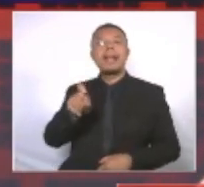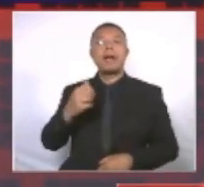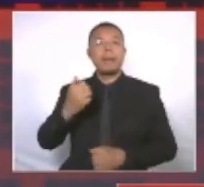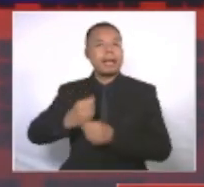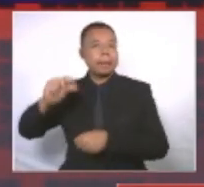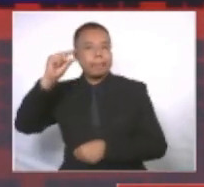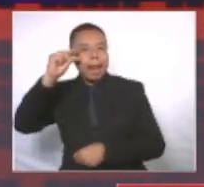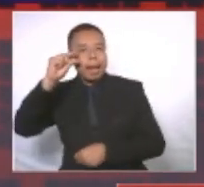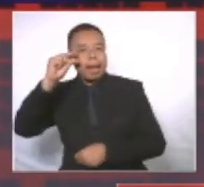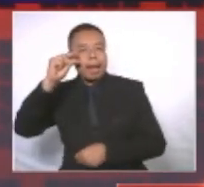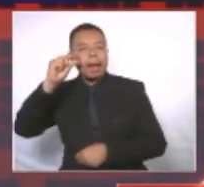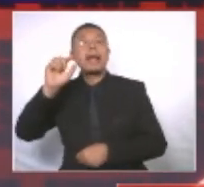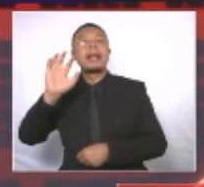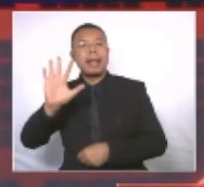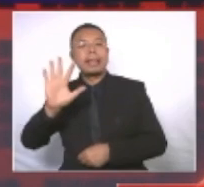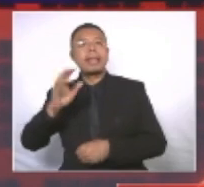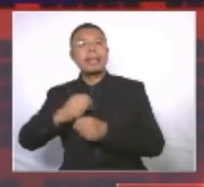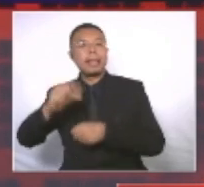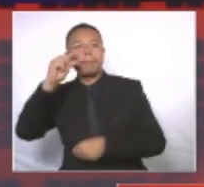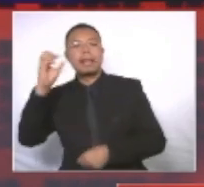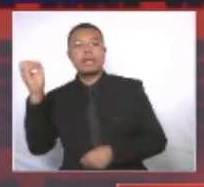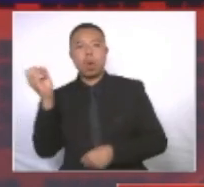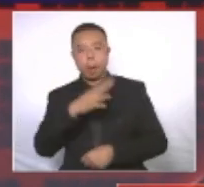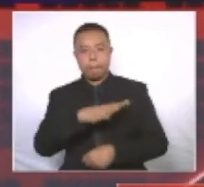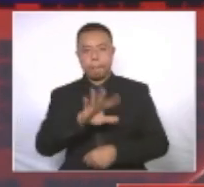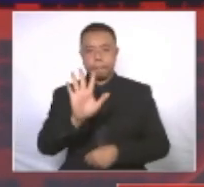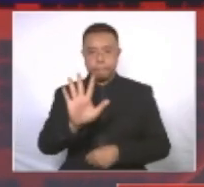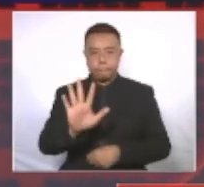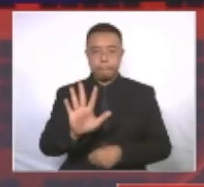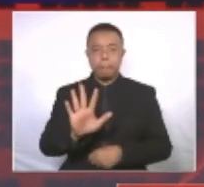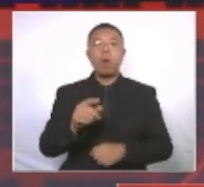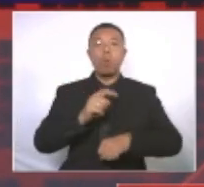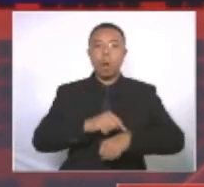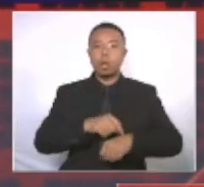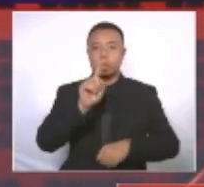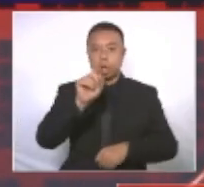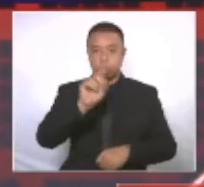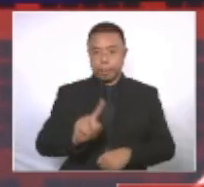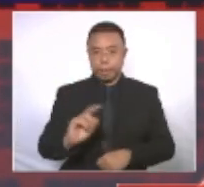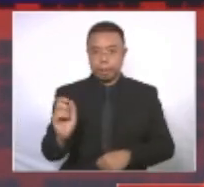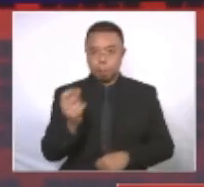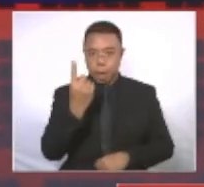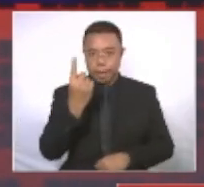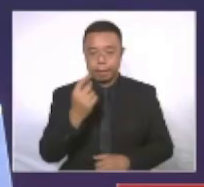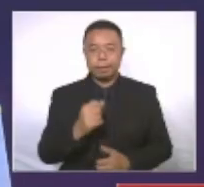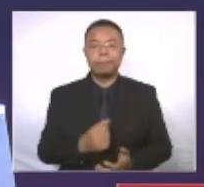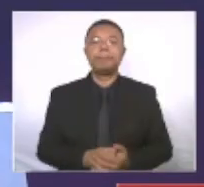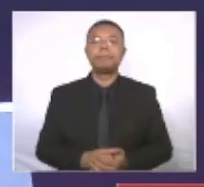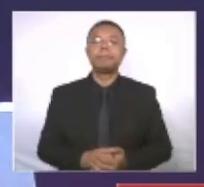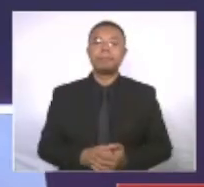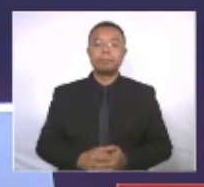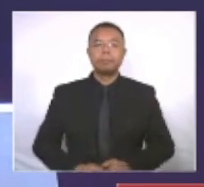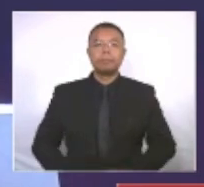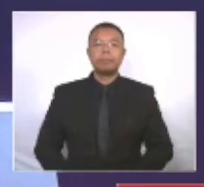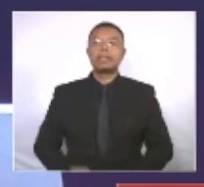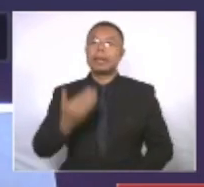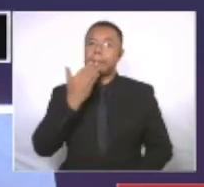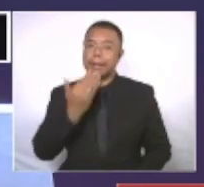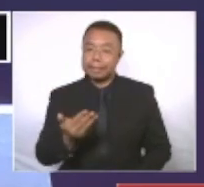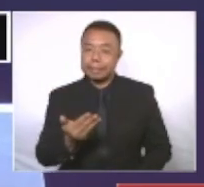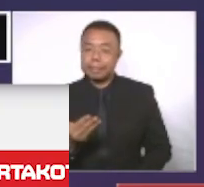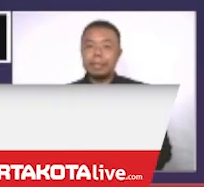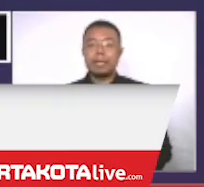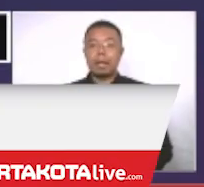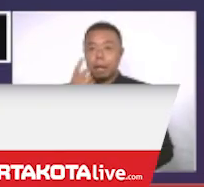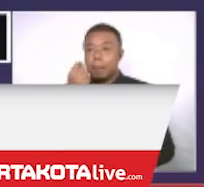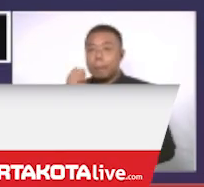Pak Gibran dan kemudian akan ditanggapi. Waktu Anda 1 menit untuk bertanya. Terima kasih